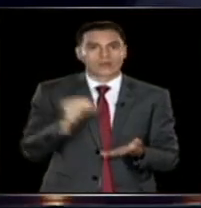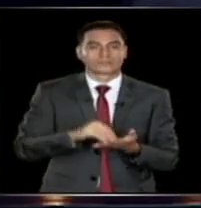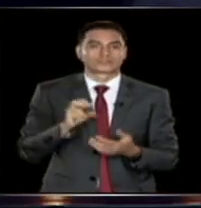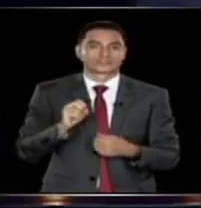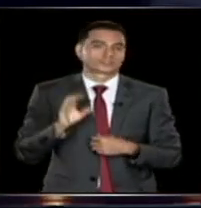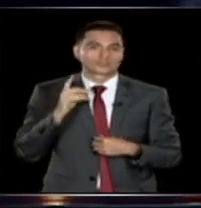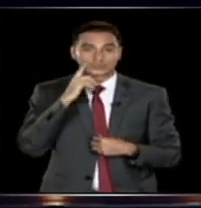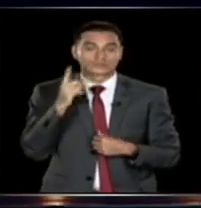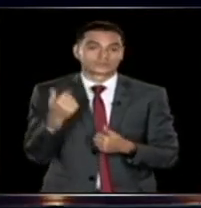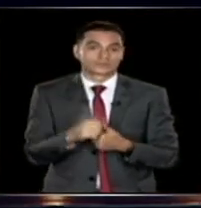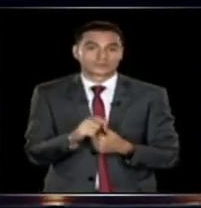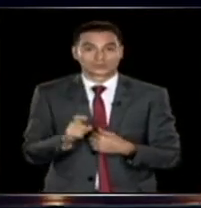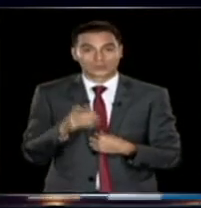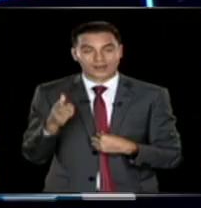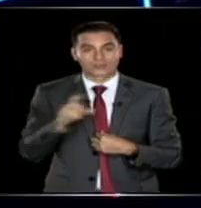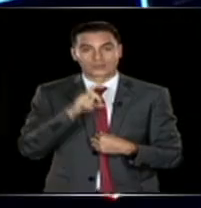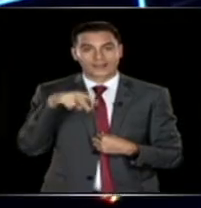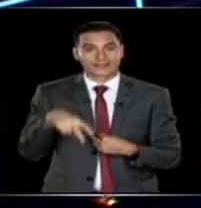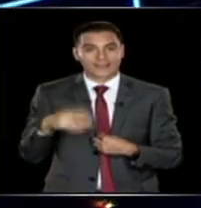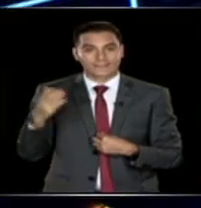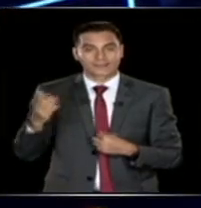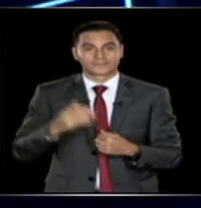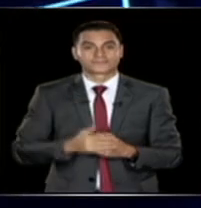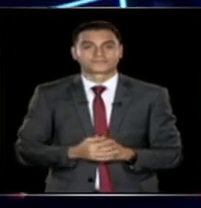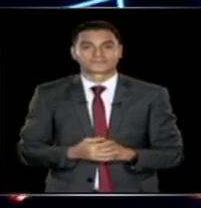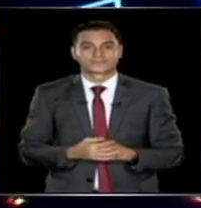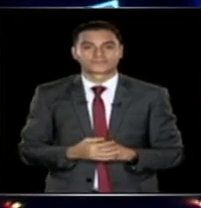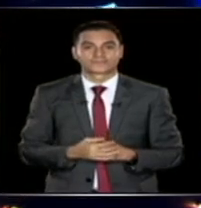25 نقطة. السؤال الثامن،